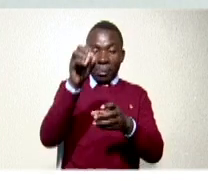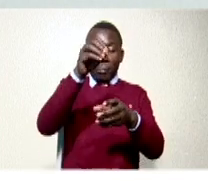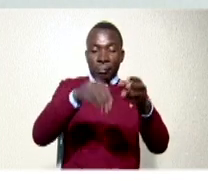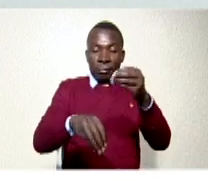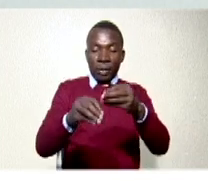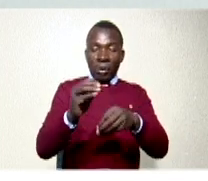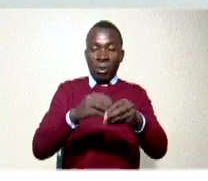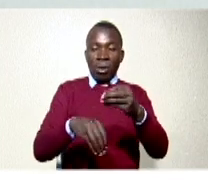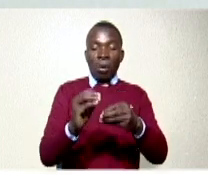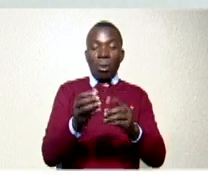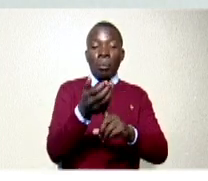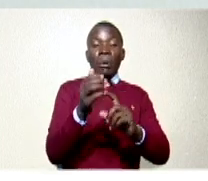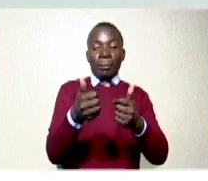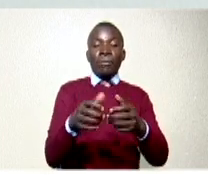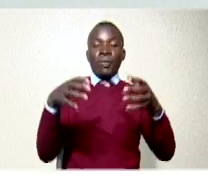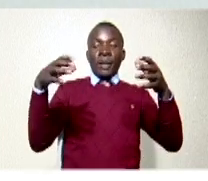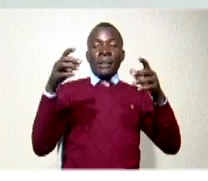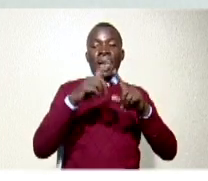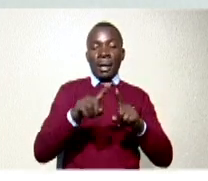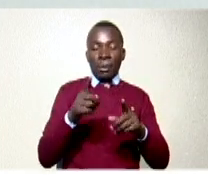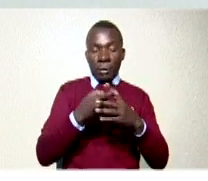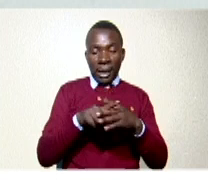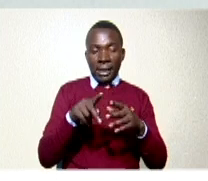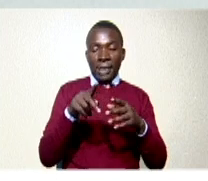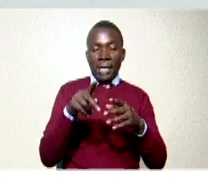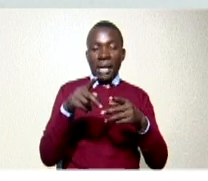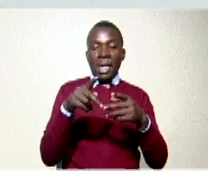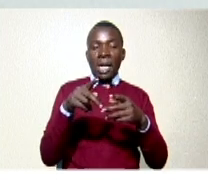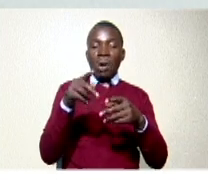ahantu umaze igihe uhinga bigusaba gushyiramo ifumbire nyinshi kugira ngo